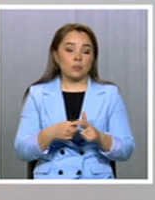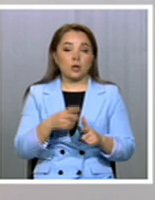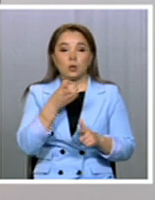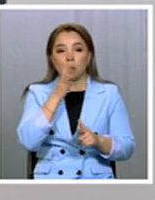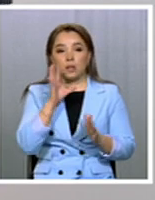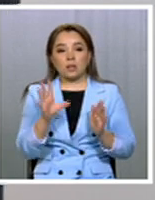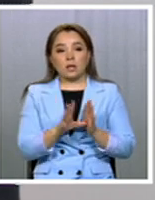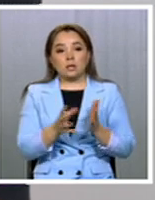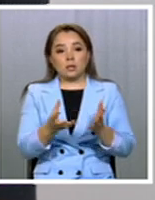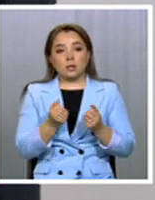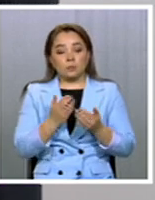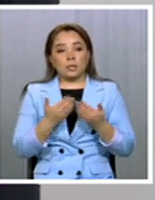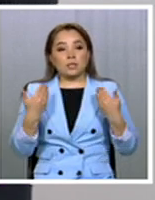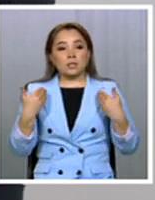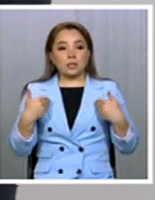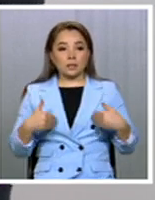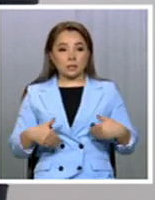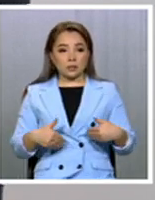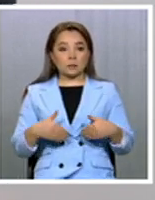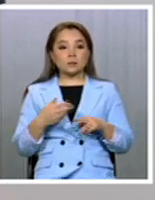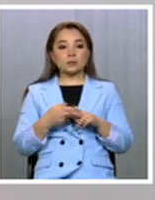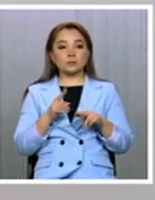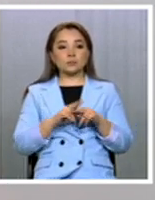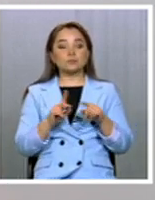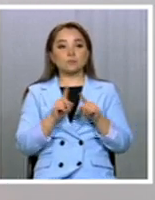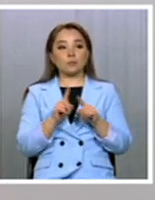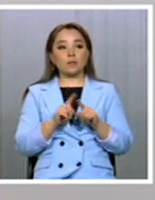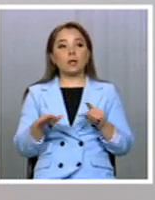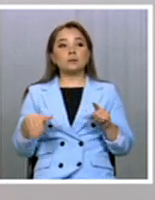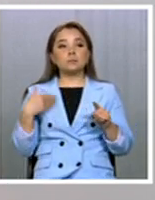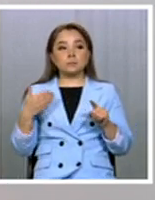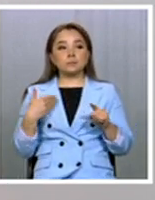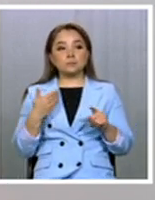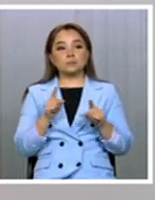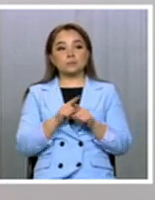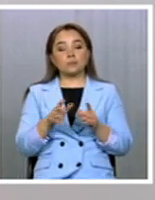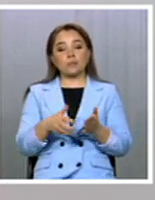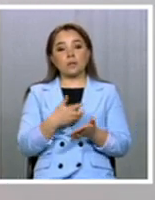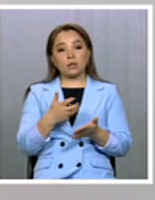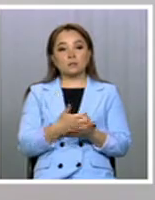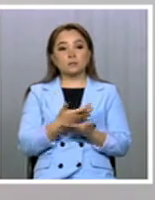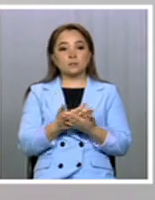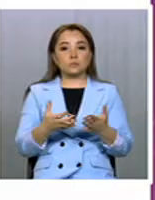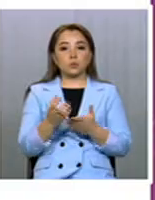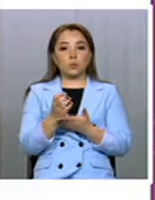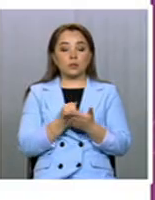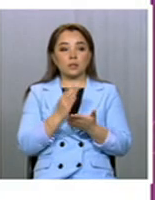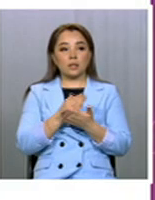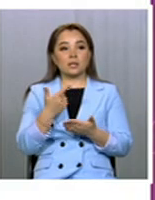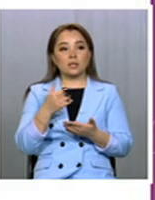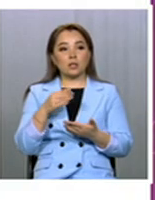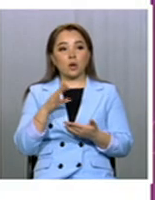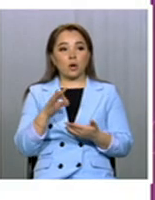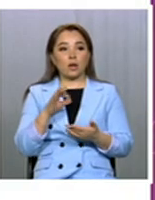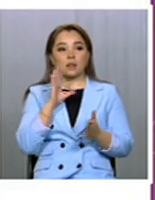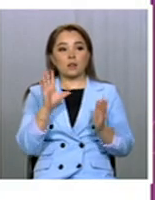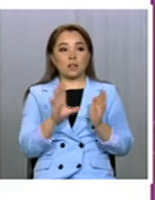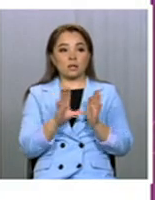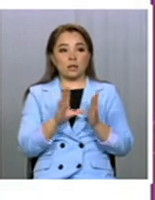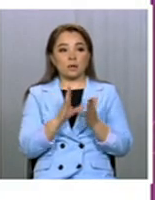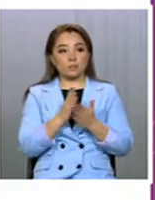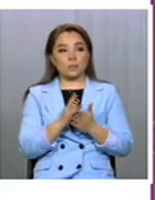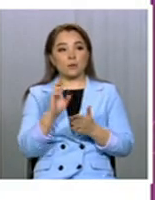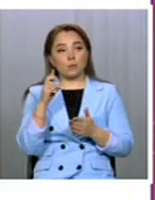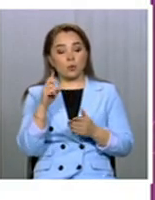энергиясын алатын денелер. Яғни, оларға пайдалы жанғыш қазбалар қоры, гидроэнергия,